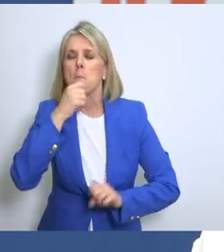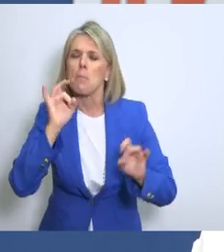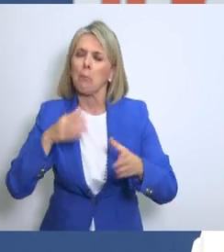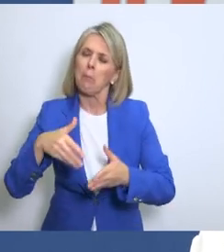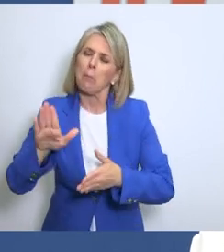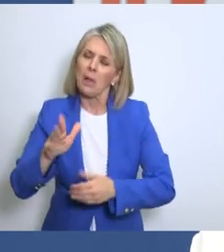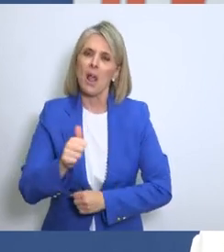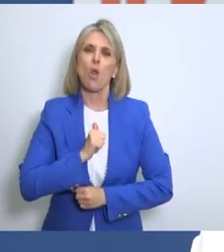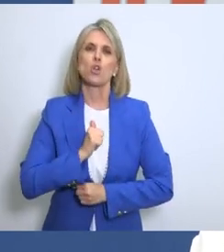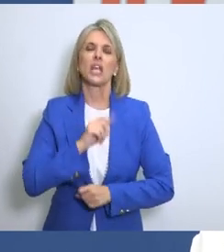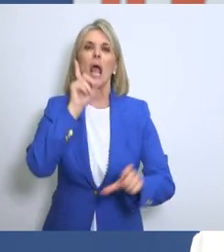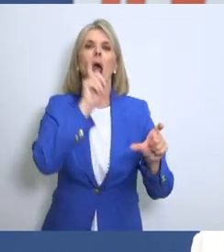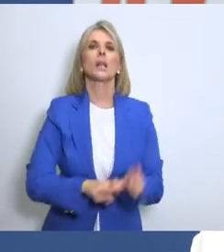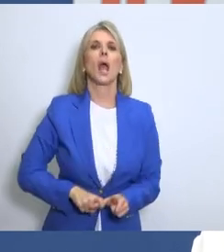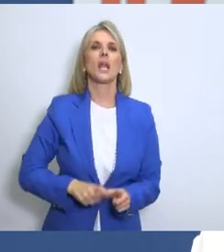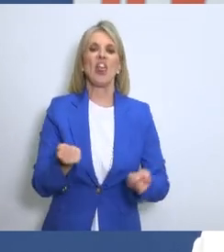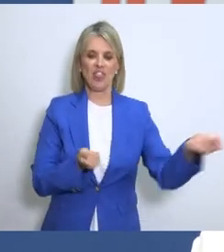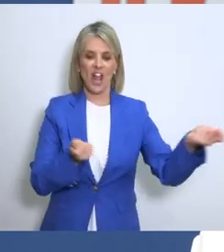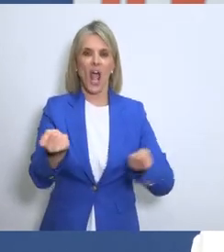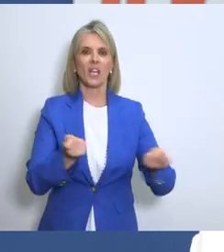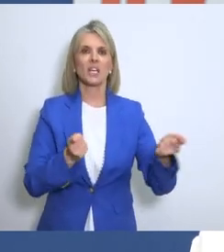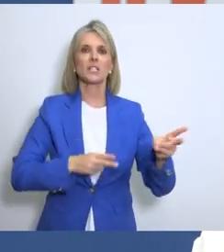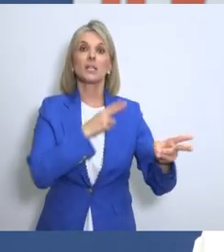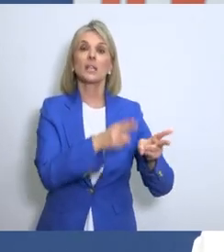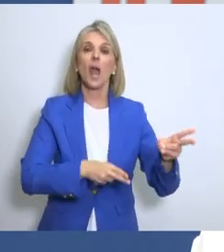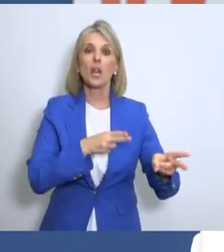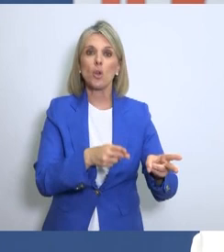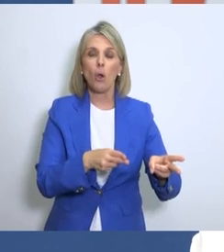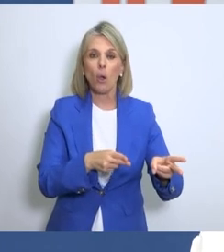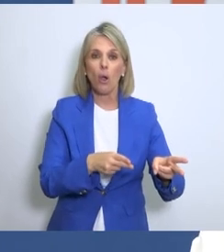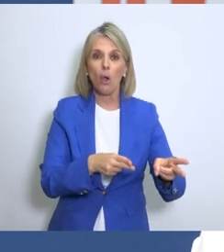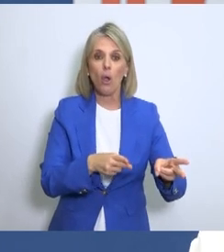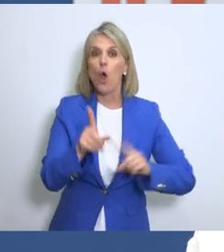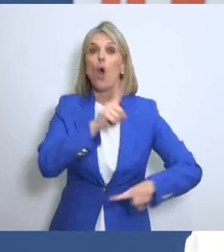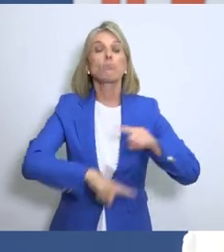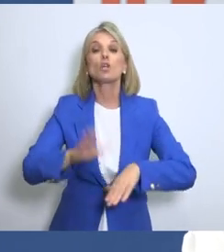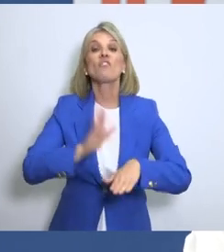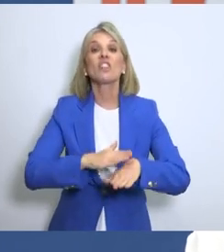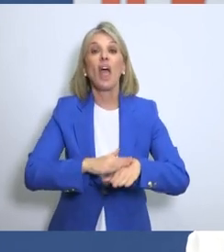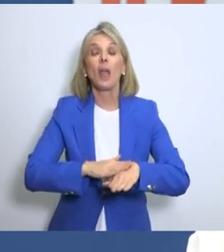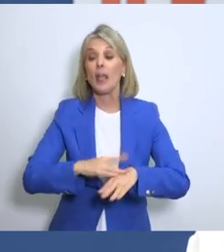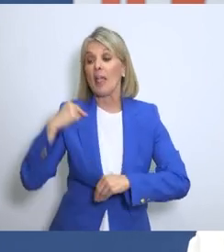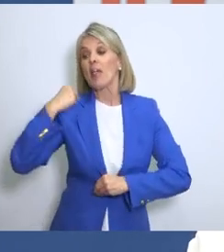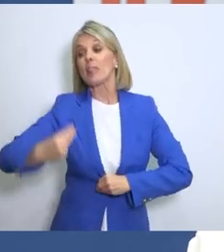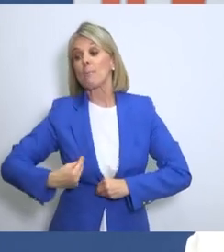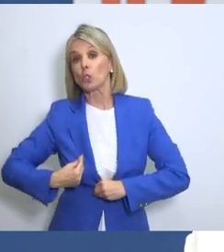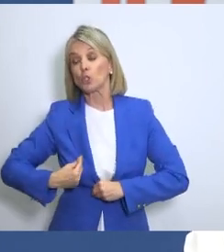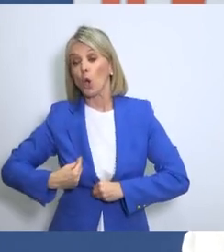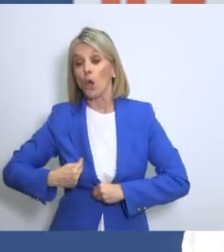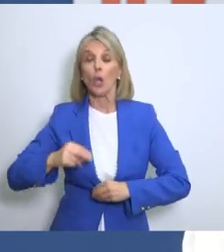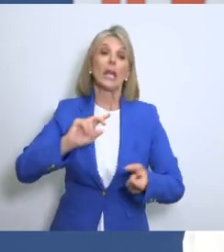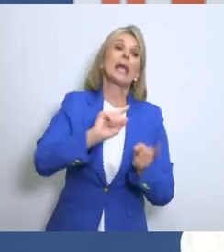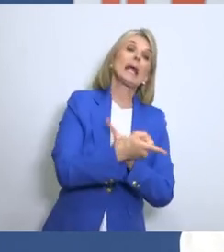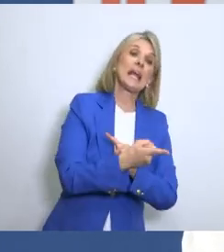και αναπαρήγαγε την διασπορά των ευθυνών με το περίφημο είτε στο δημόσιο είτε στο ιδιωτικό,